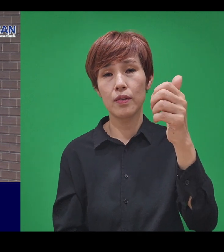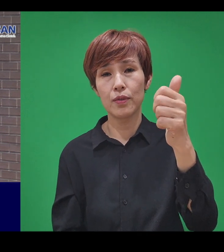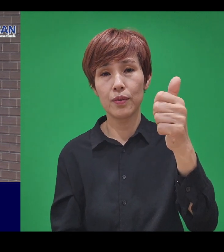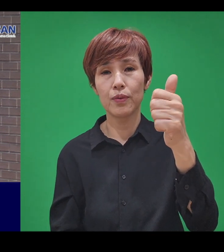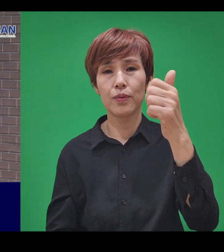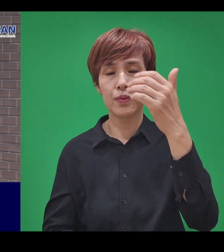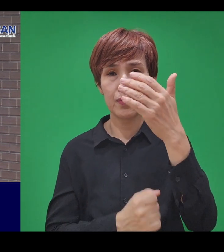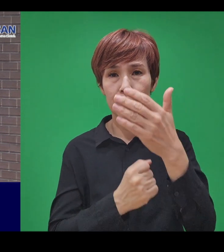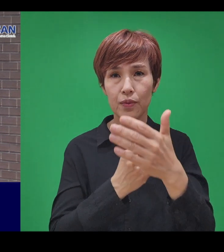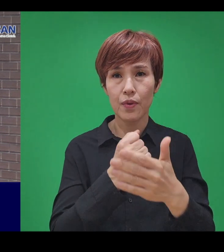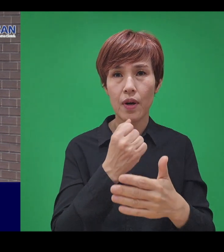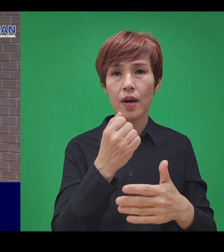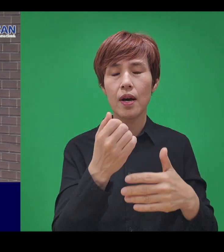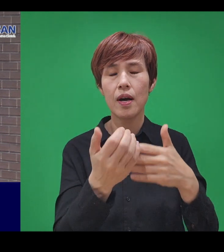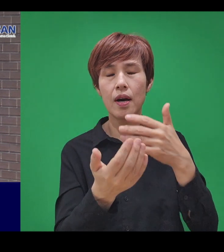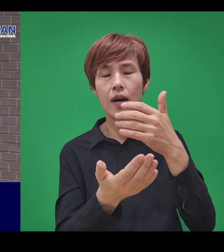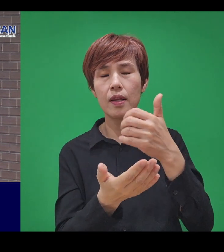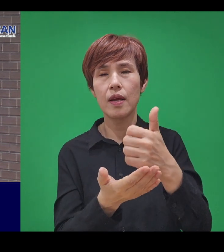예수